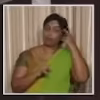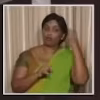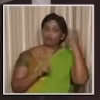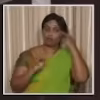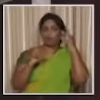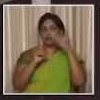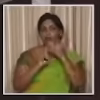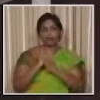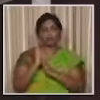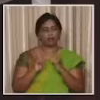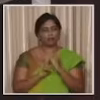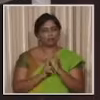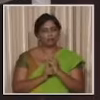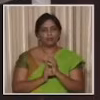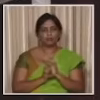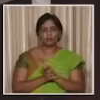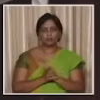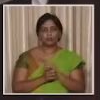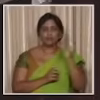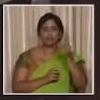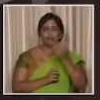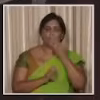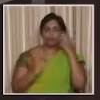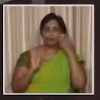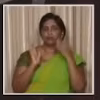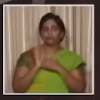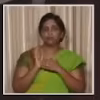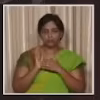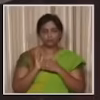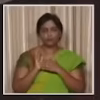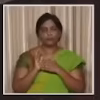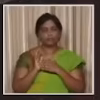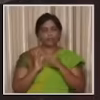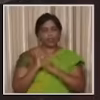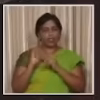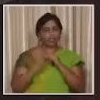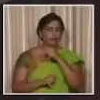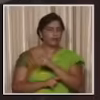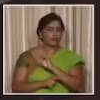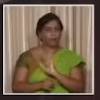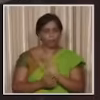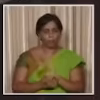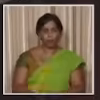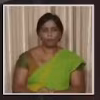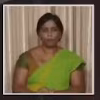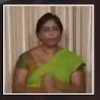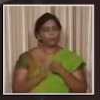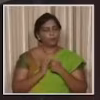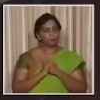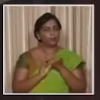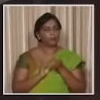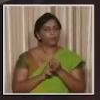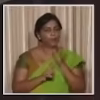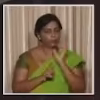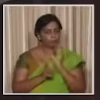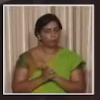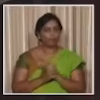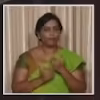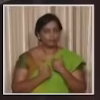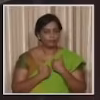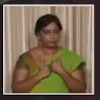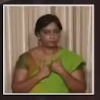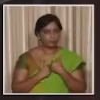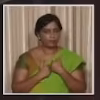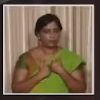ඇමතුමා. එතුමාට පුළුවන් ඒ පිළිබඳ කතා කරන්න. එතුමා මේක ඇමති නෙවෙයි. ඉතින් ඒ නිසා මුලස්සනේ සභාපතිතුමනි අපි මං